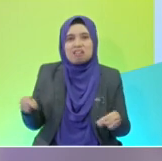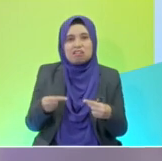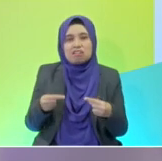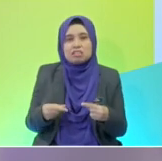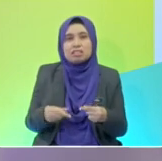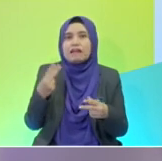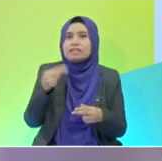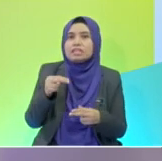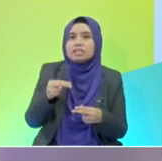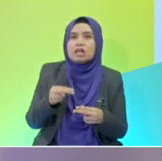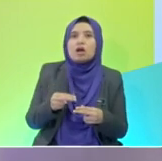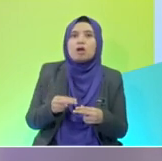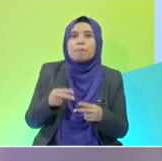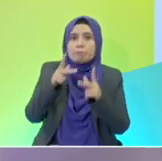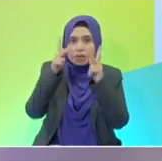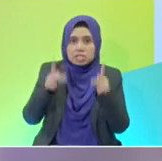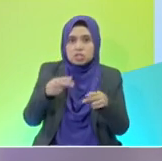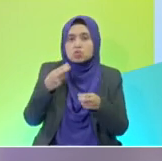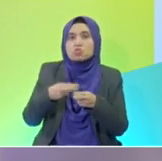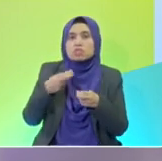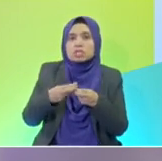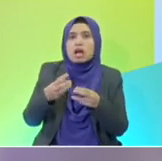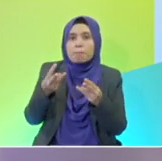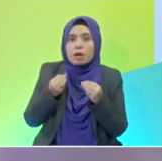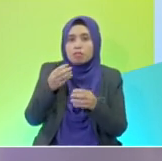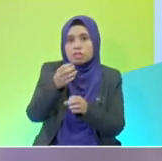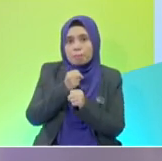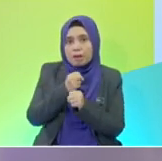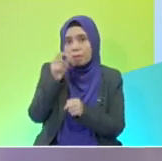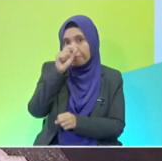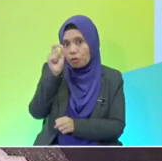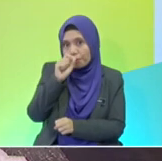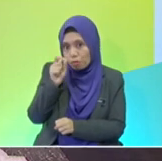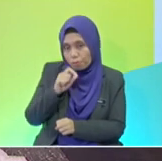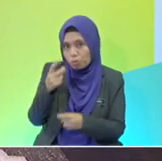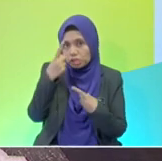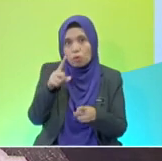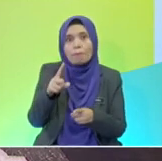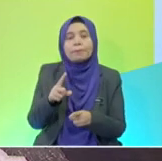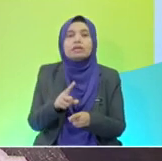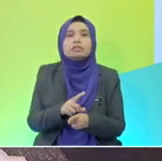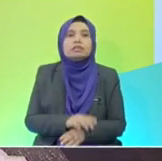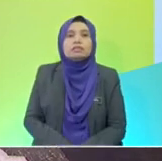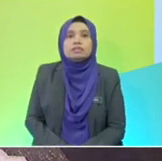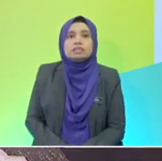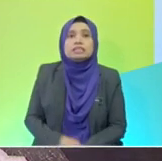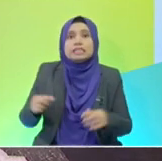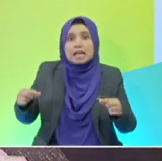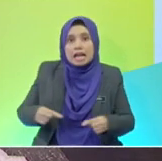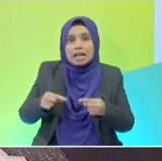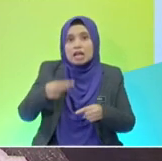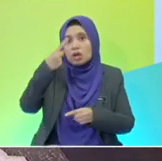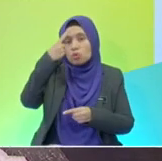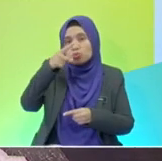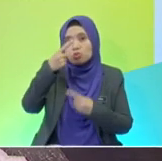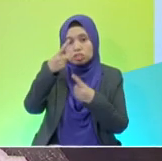susah untuk mencapai poin-poin jawaban jadi memang digalakkan untuk menjawab dalam